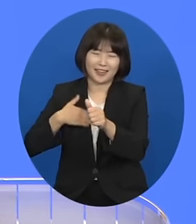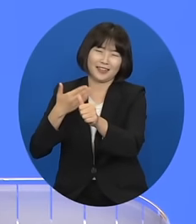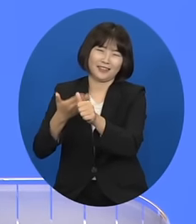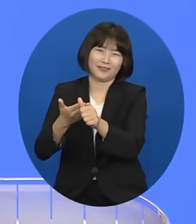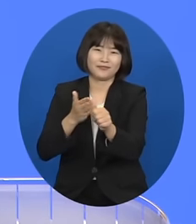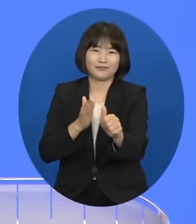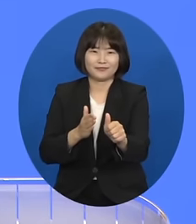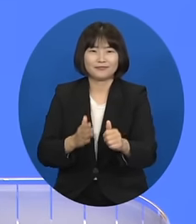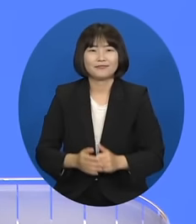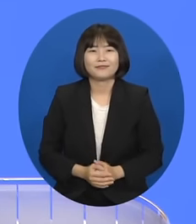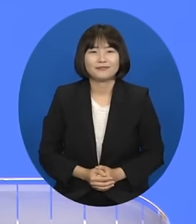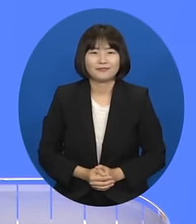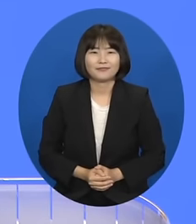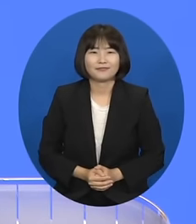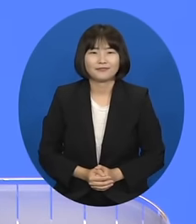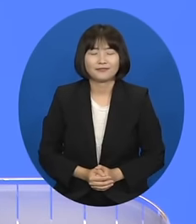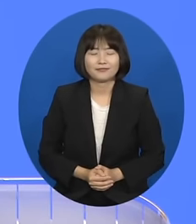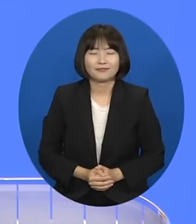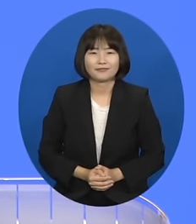알려주시면 좋겠습니다.